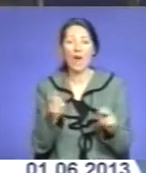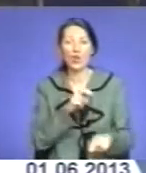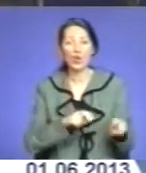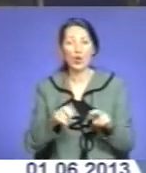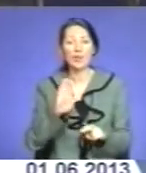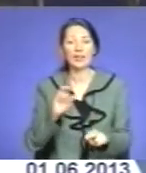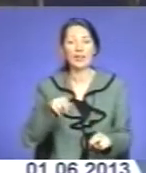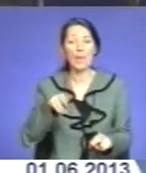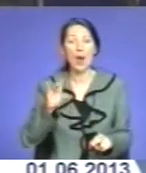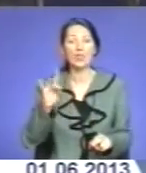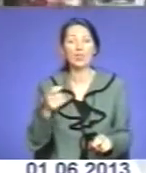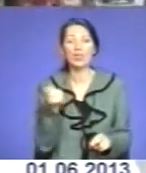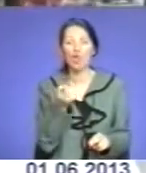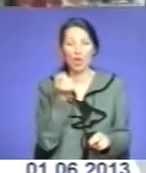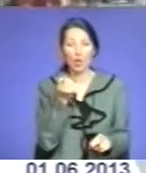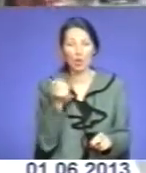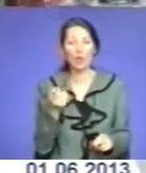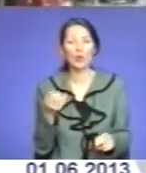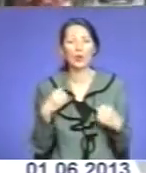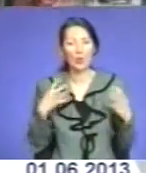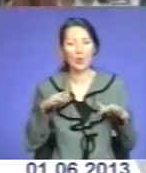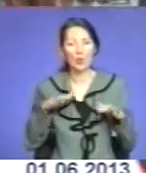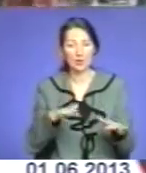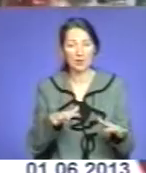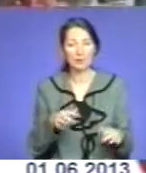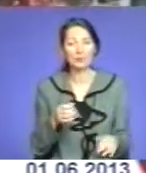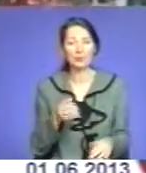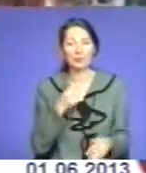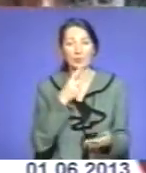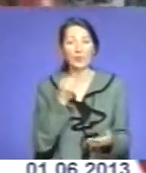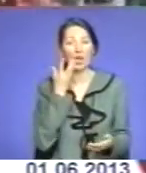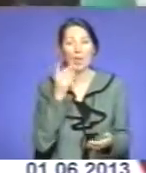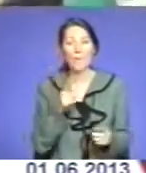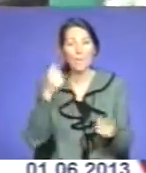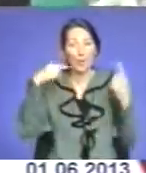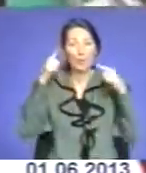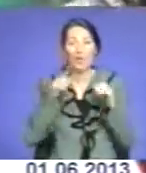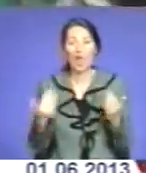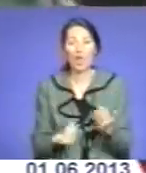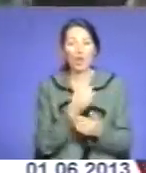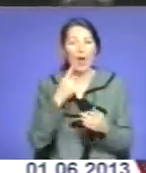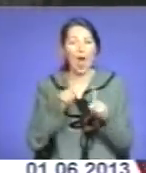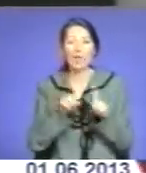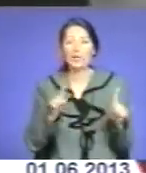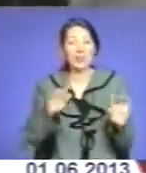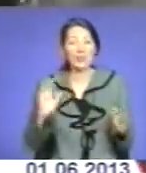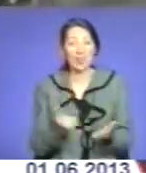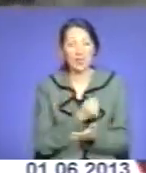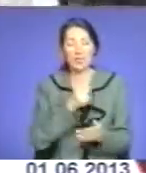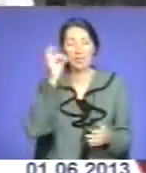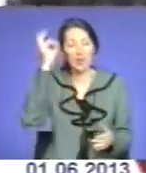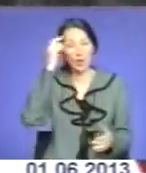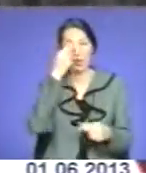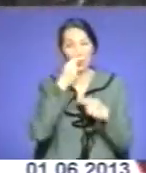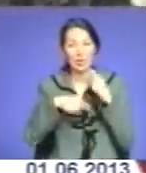святковому дійстві – дивіться далі. Коли придумати нове і оригінальне не вдається, зазвичай згадують традиції. Українське